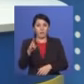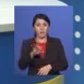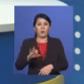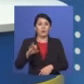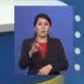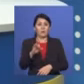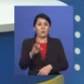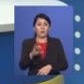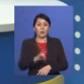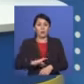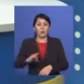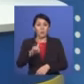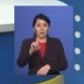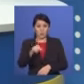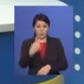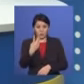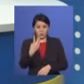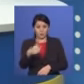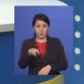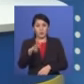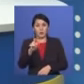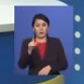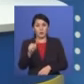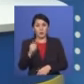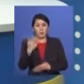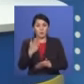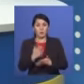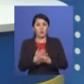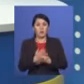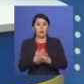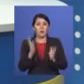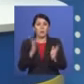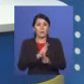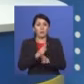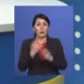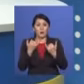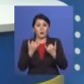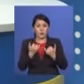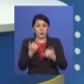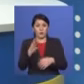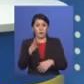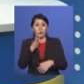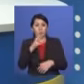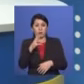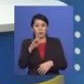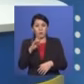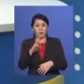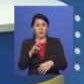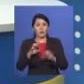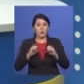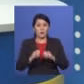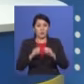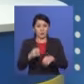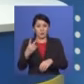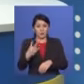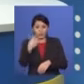бар тәлімбақтың аумағы 320 гектарды алып жатыр. Табиғат жанашырлары қазіргі уақытта тұқымды себу және 2 жылдық